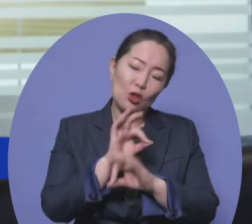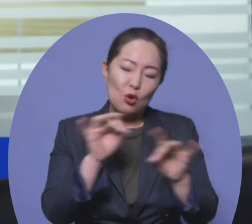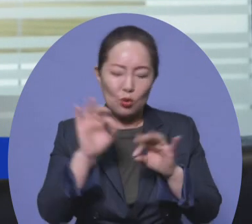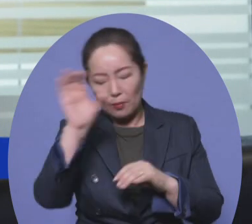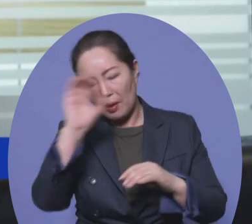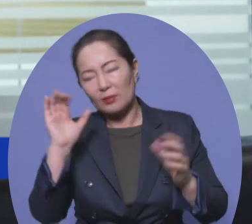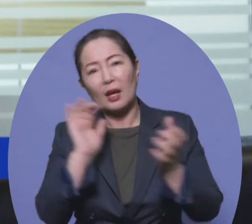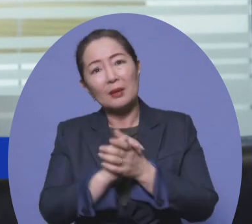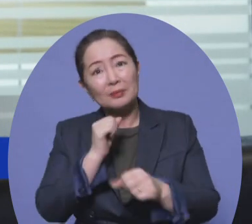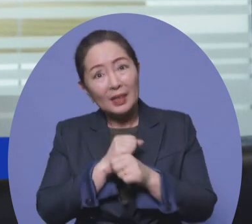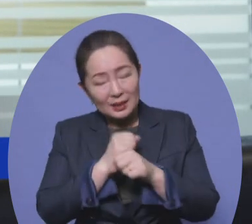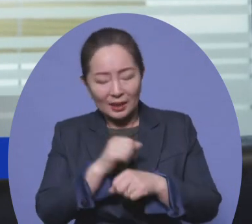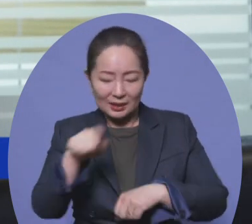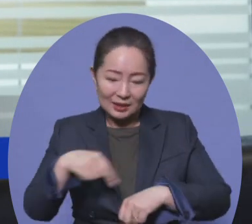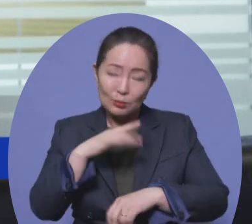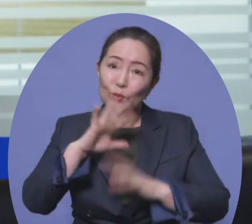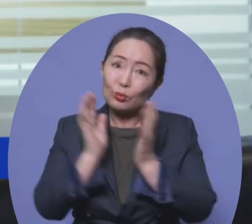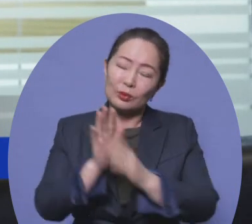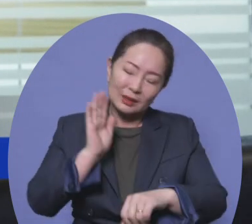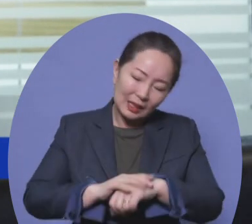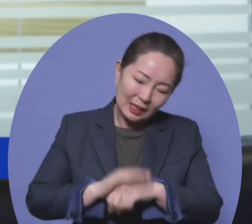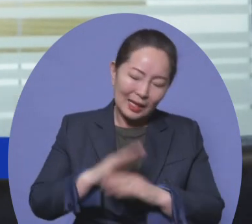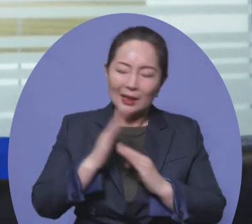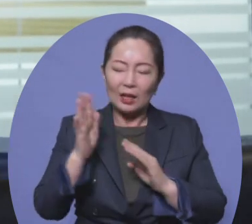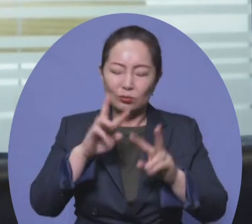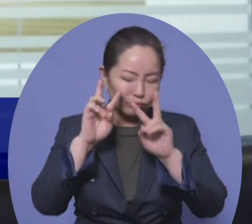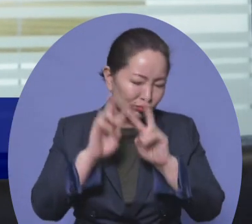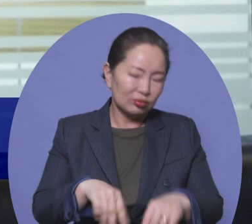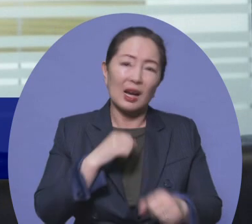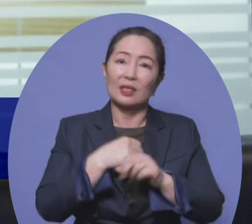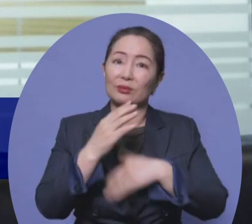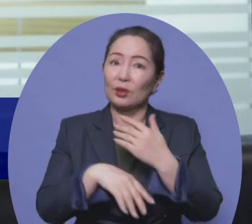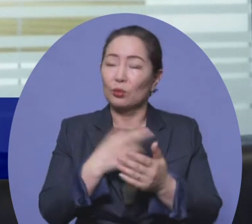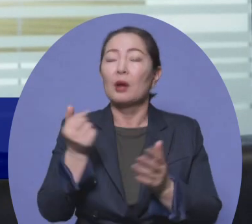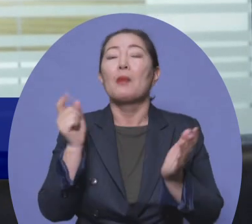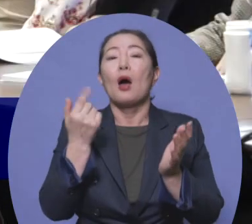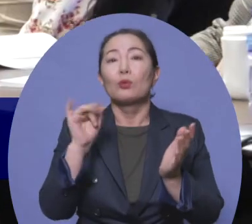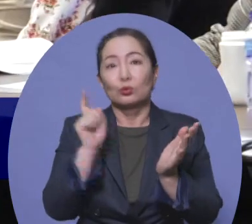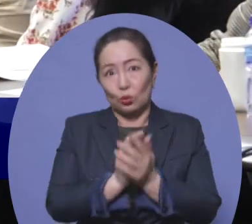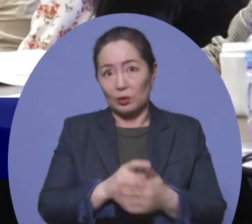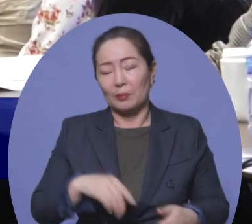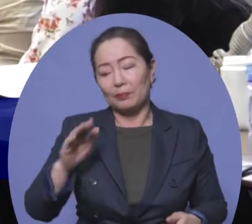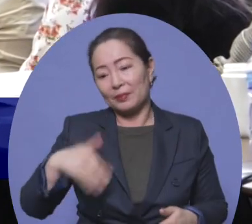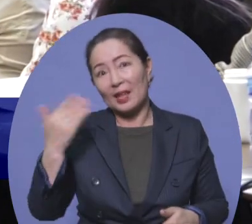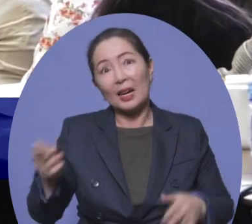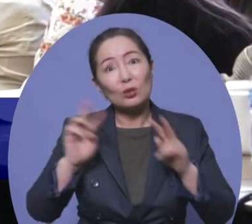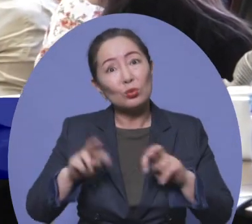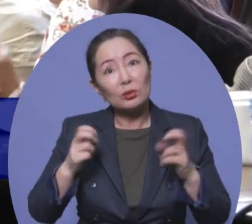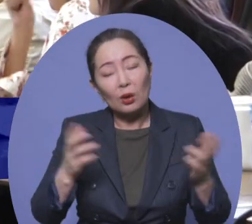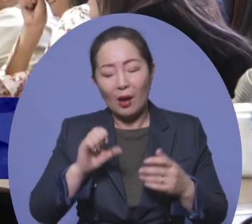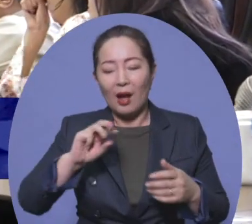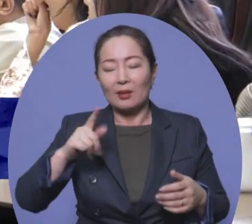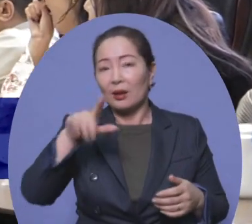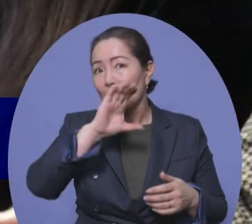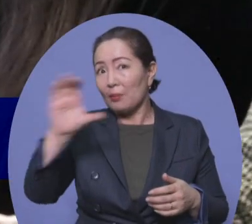бусад давалгатай хамтран ажиллаад энийгээ засаад одоо тасралтгүй тууштай одоо үйл ажиллагаа явуулах чухал. Дараагийн судалгаа бол авлигалтад